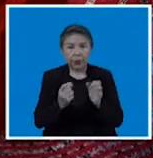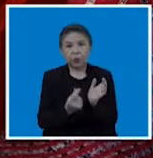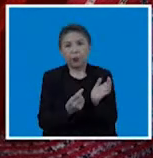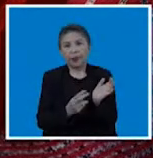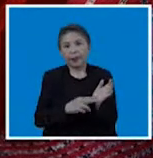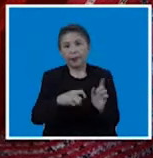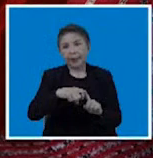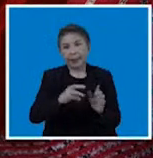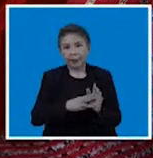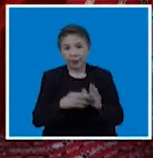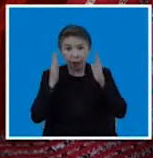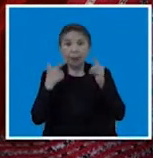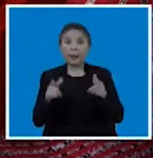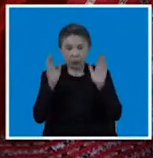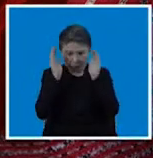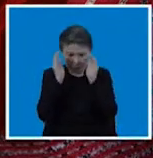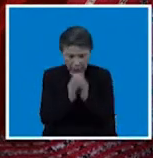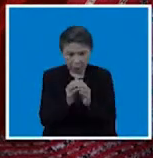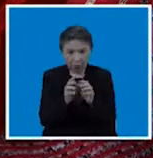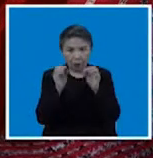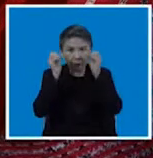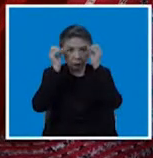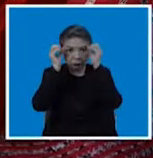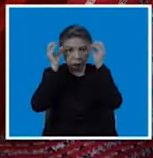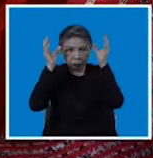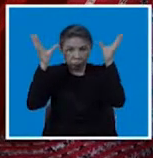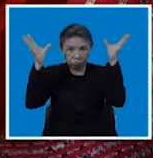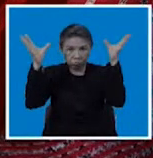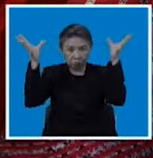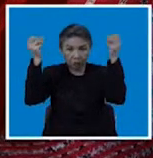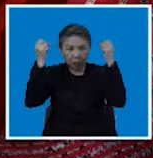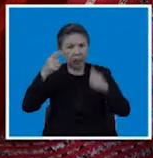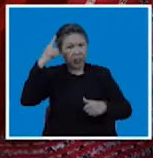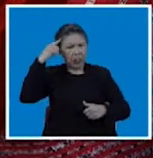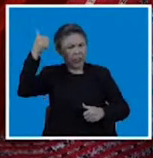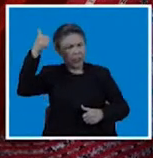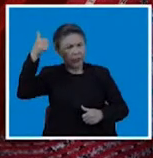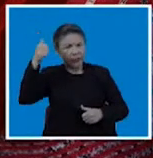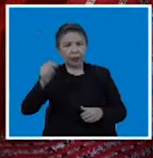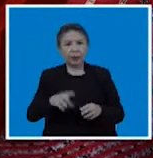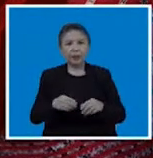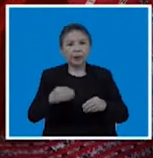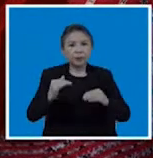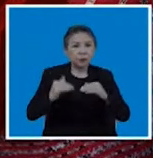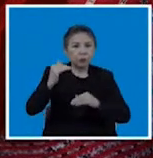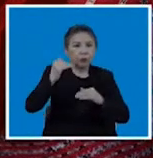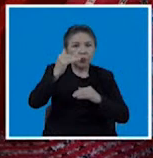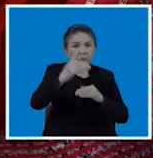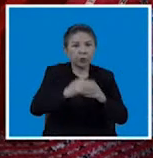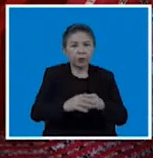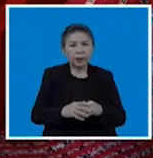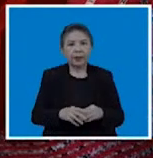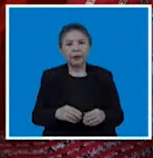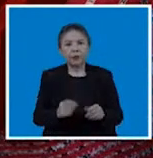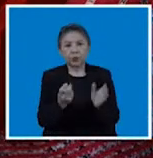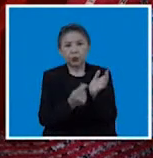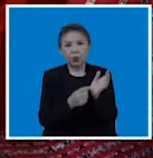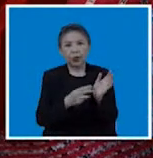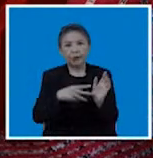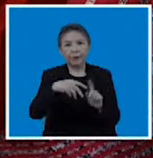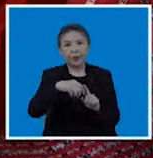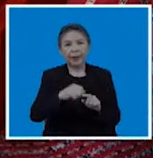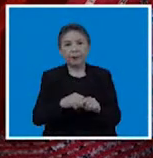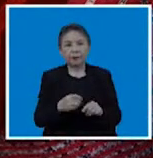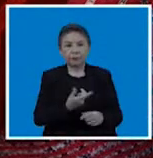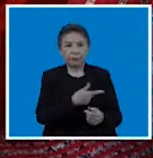UMKM yang difokuskan untuk memberikan wawasan, pengetahuan, dan keahlian dalam menunjang proses onboarding UMKM